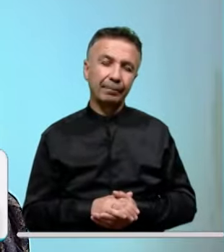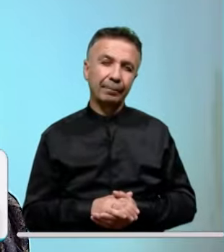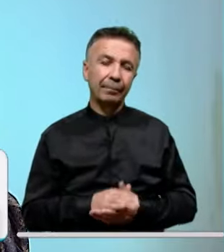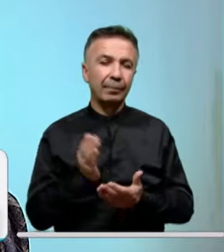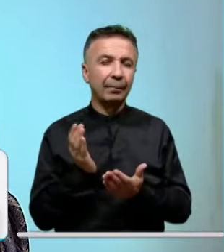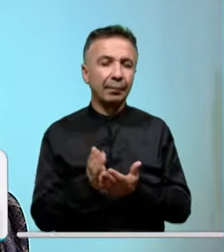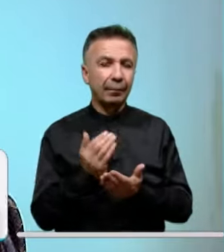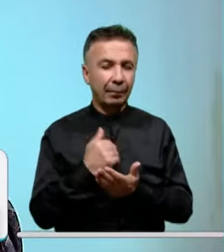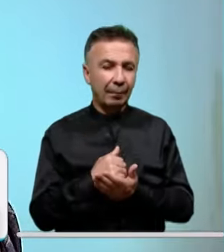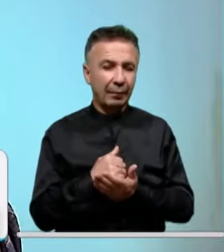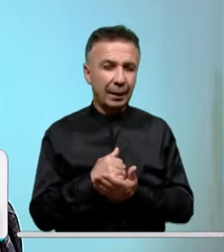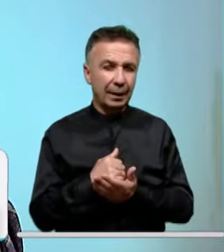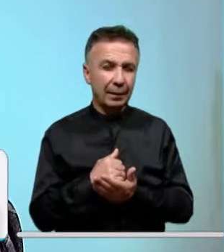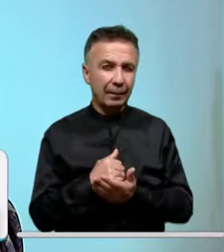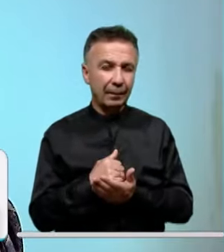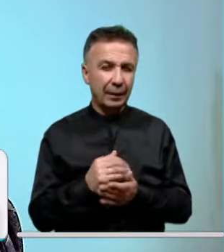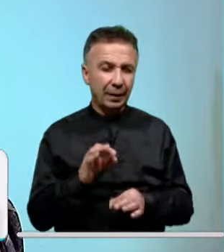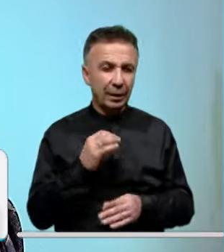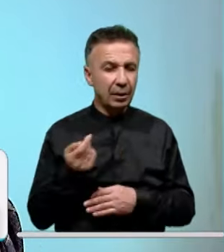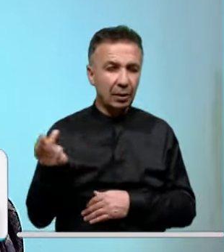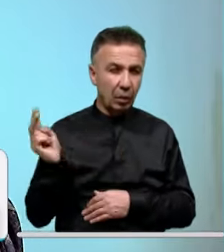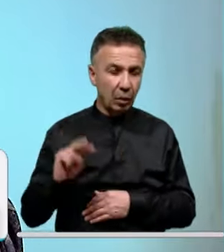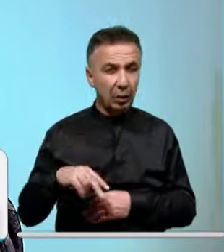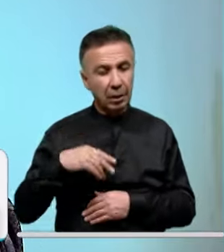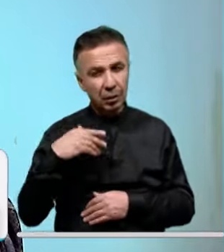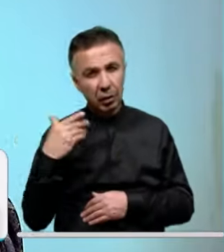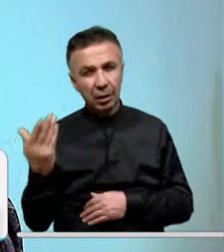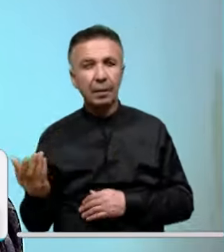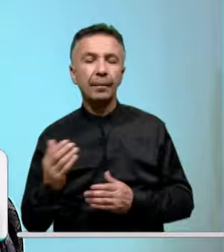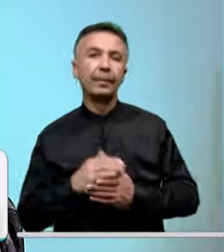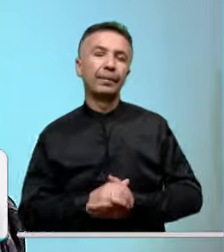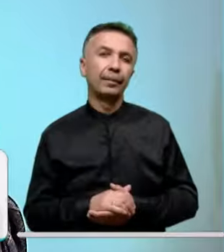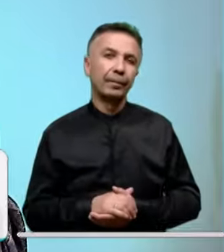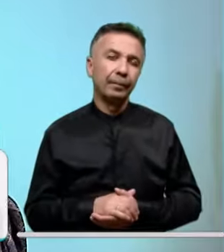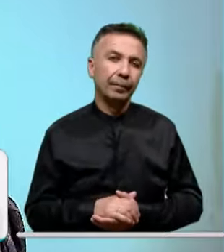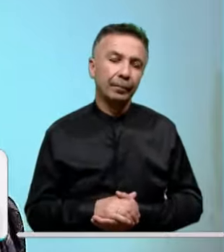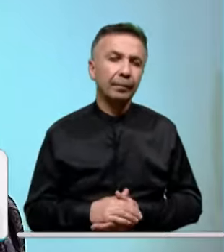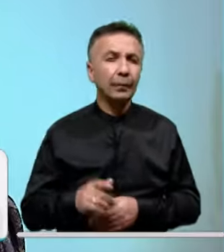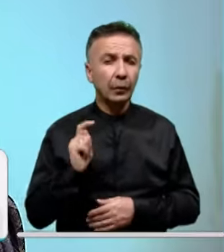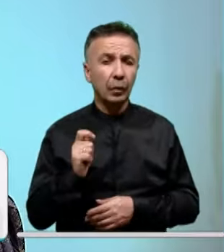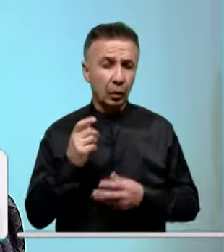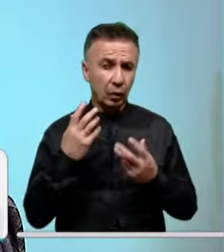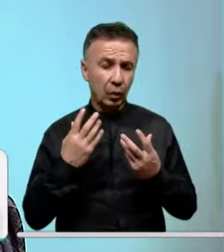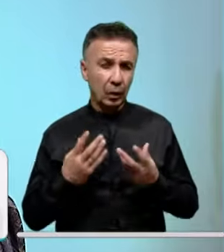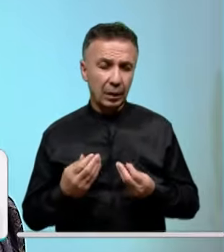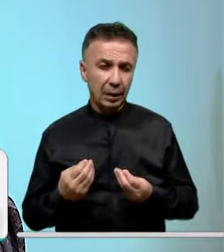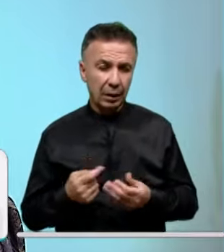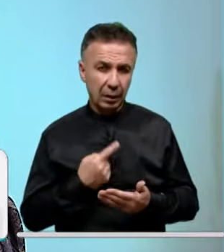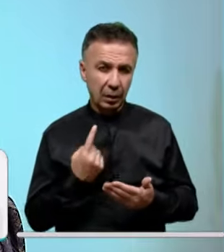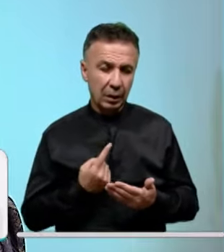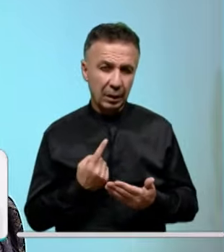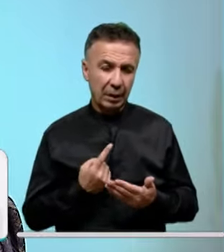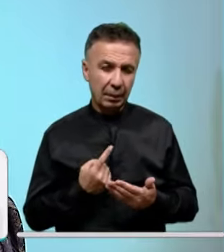mirasla ilgili olan, yani kişi öldükten sonra zorunlu olarak Kur'an-ı